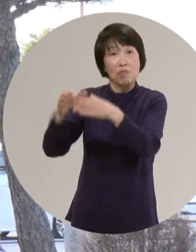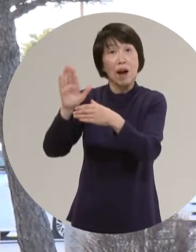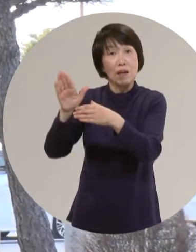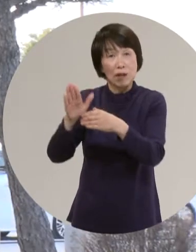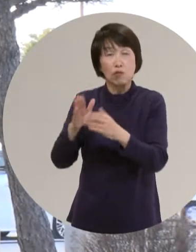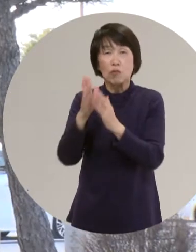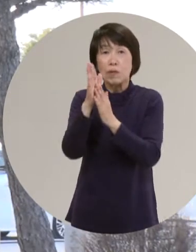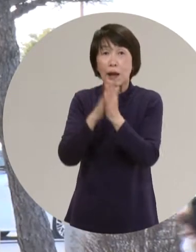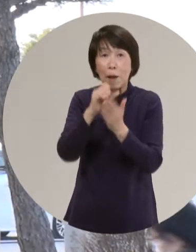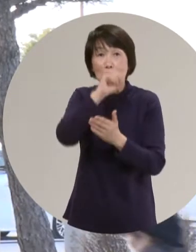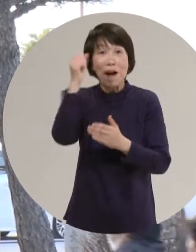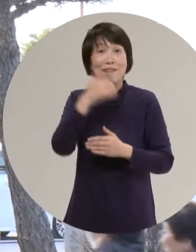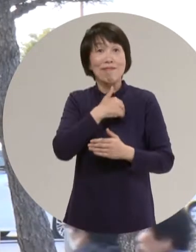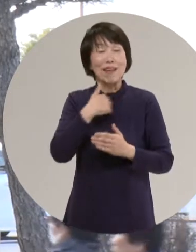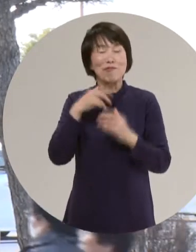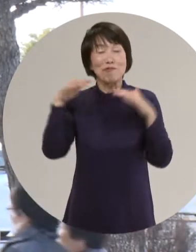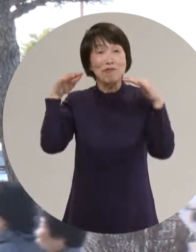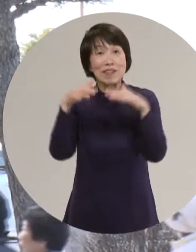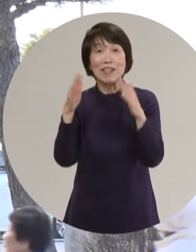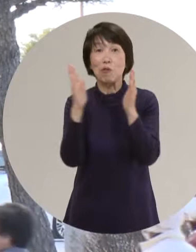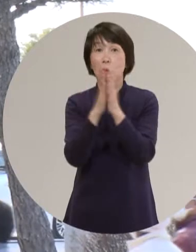です。